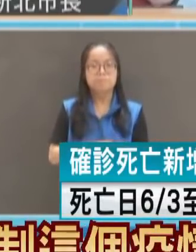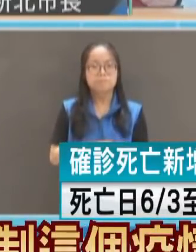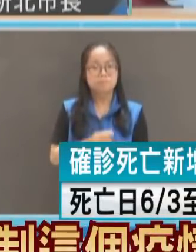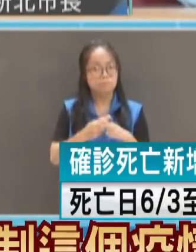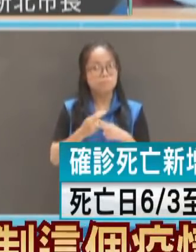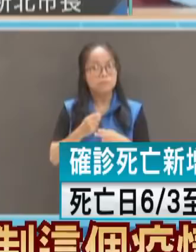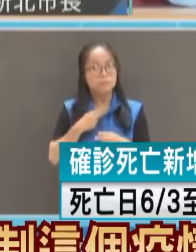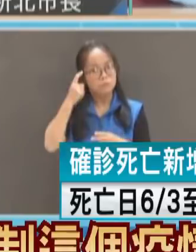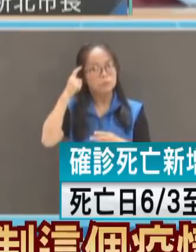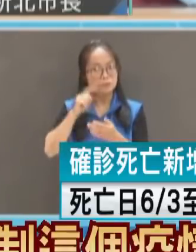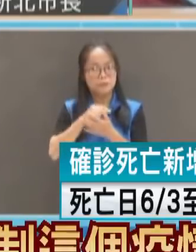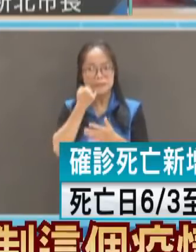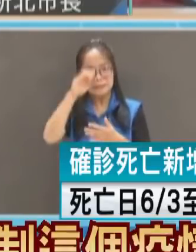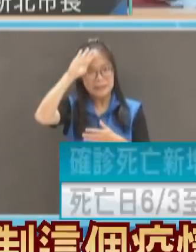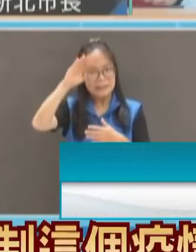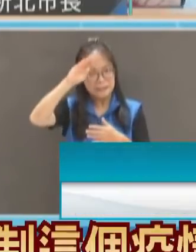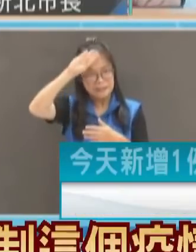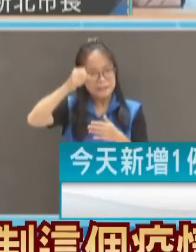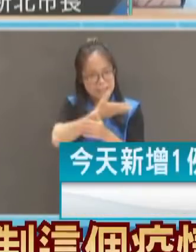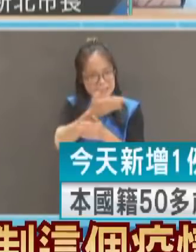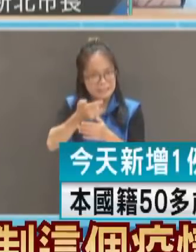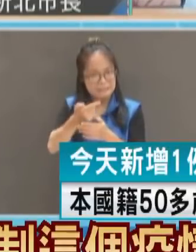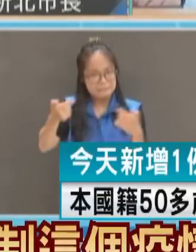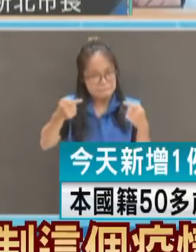有信心去控制这个疫情。